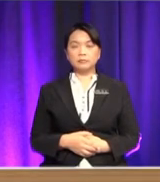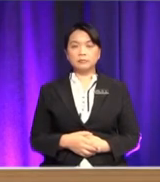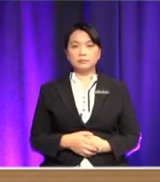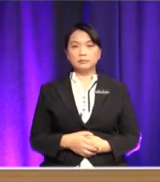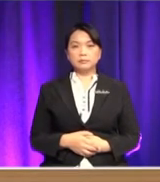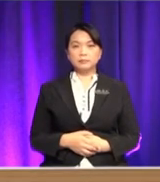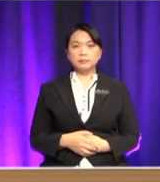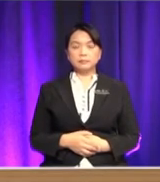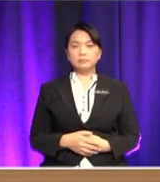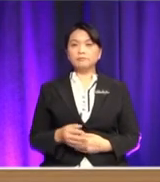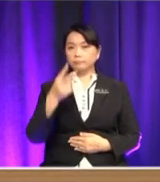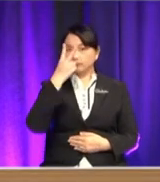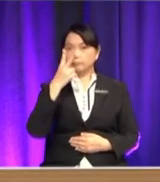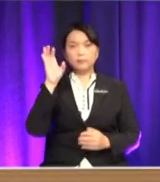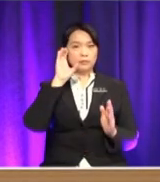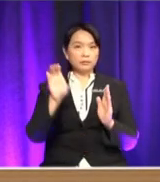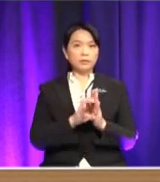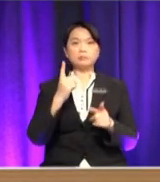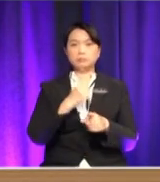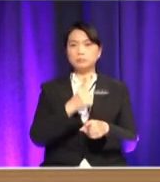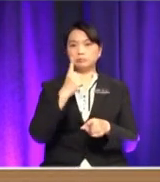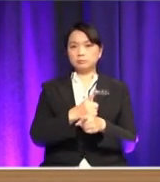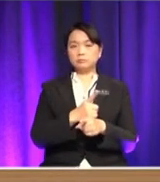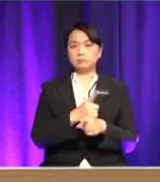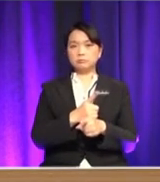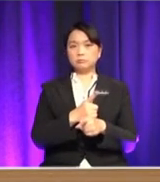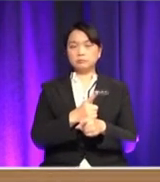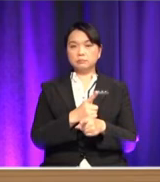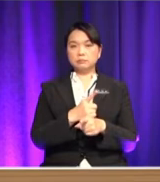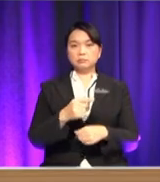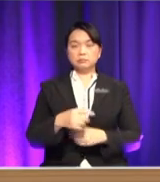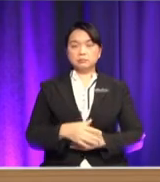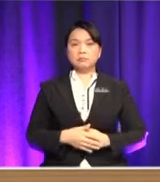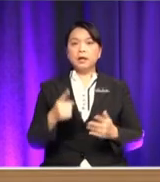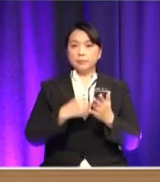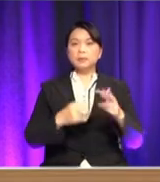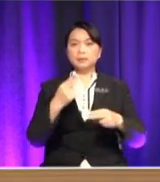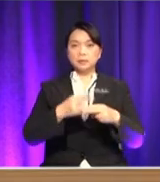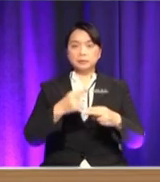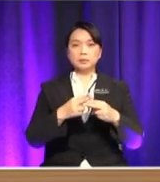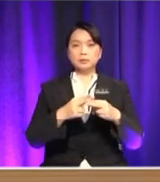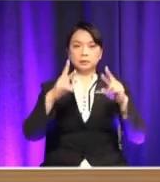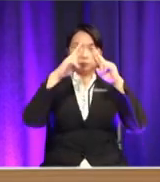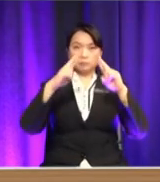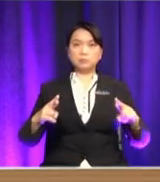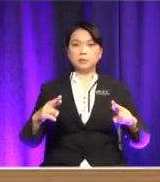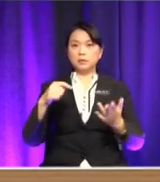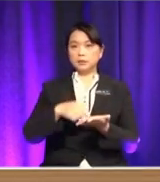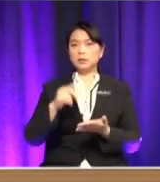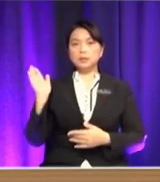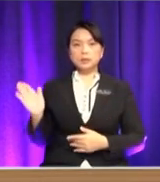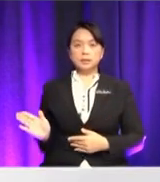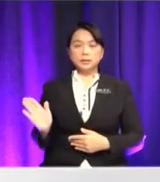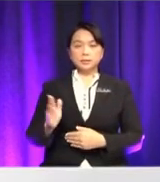Bumbung ini ya Tengok gambar betul-betul perhatikan tadikan betul-betul Apakah nama jenis Bumbung ini sampai Nah coba